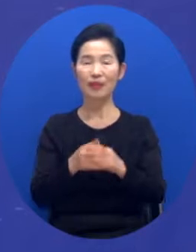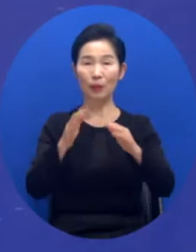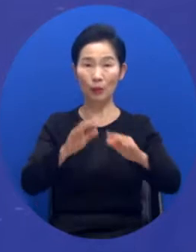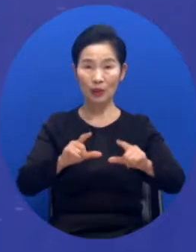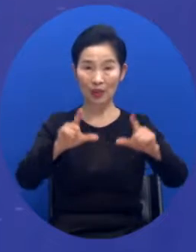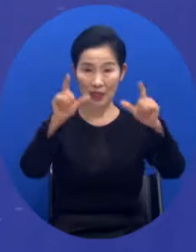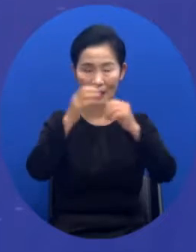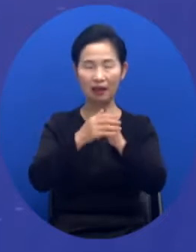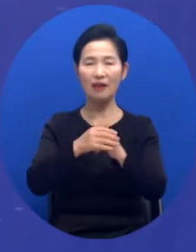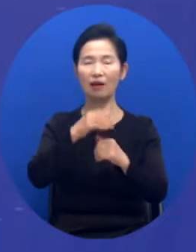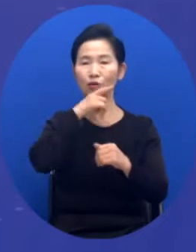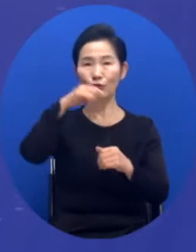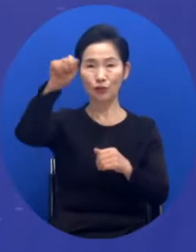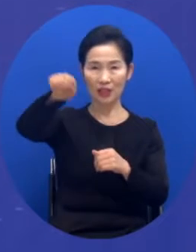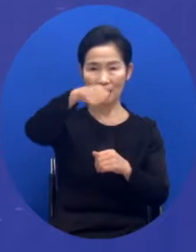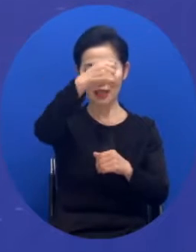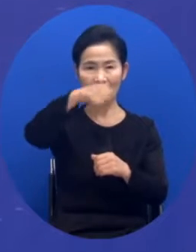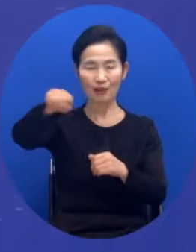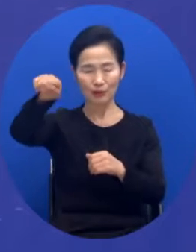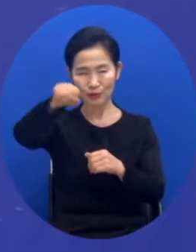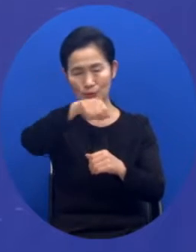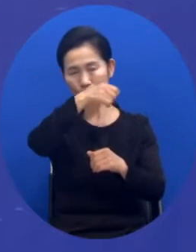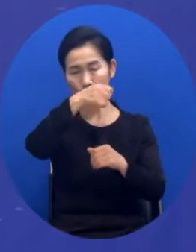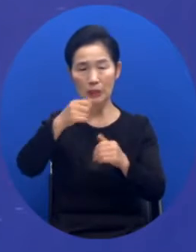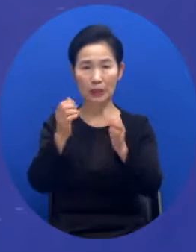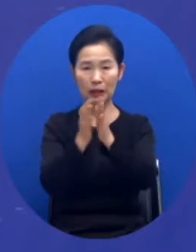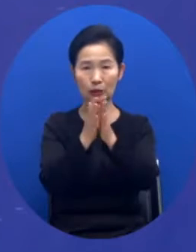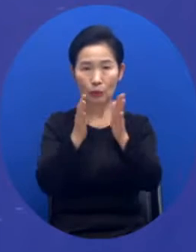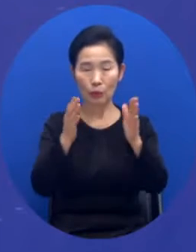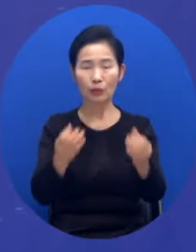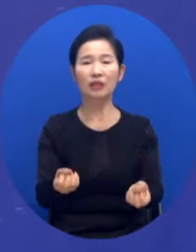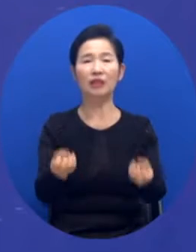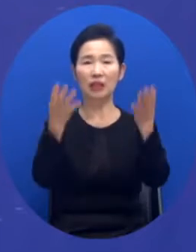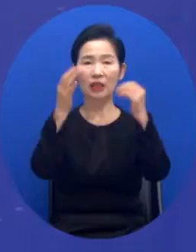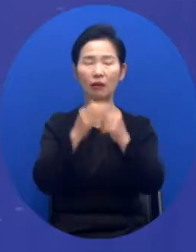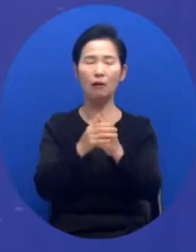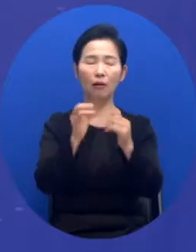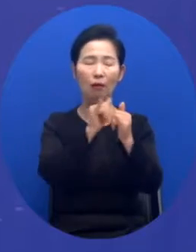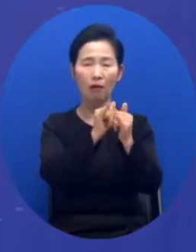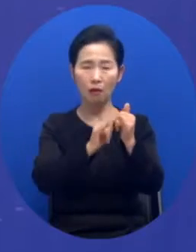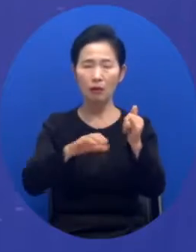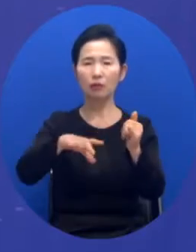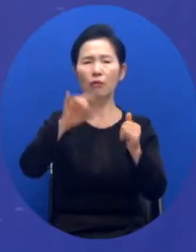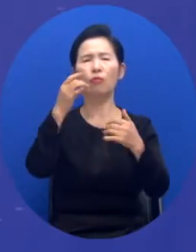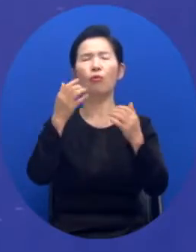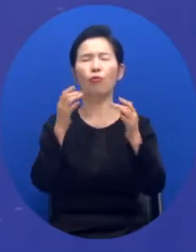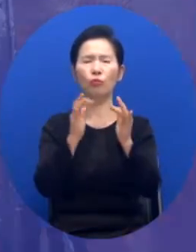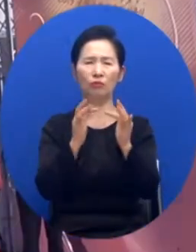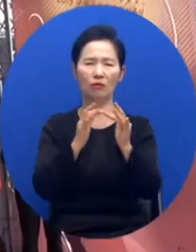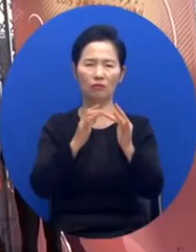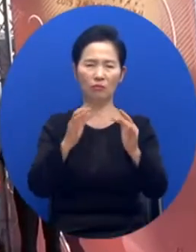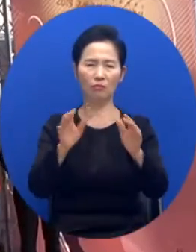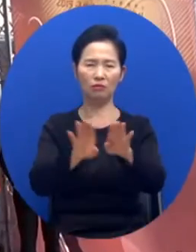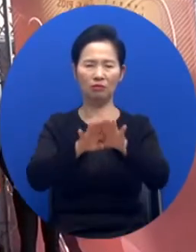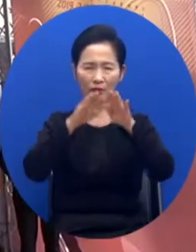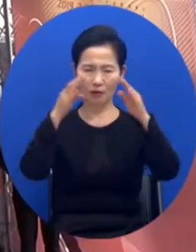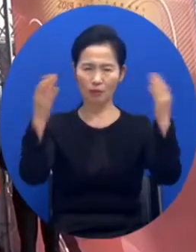올해 구세군 자선냄비 c 종 시 기 코로 날 그 여파로 사상 처음으로 온라인으로 열립니다